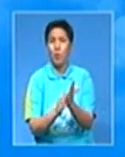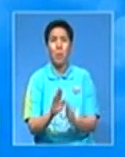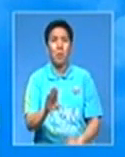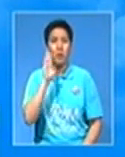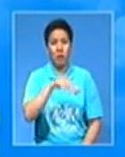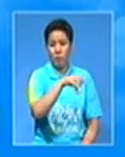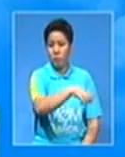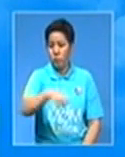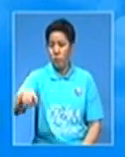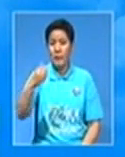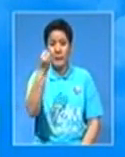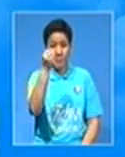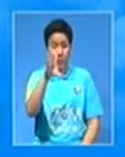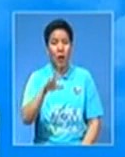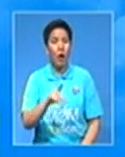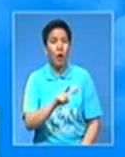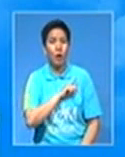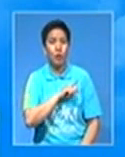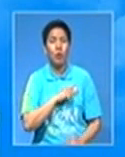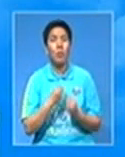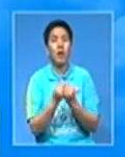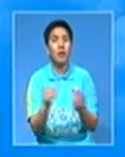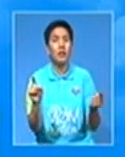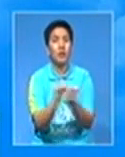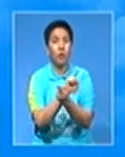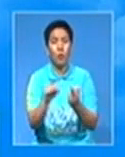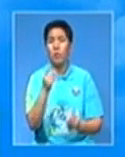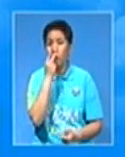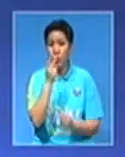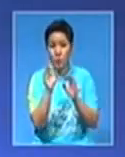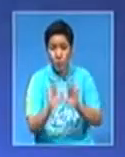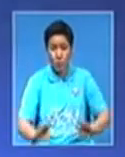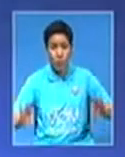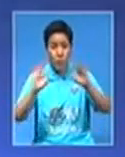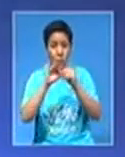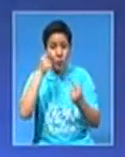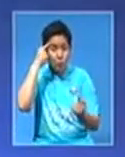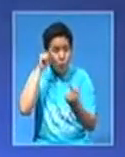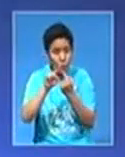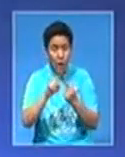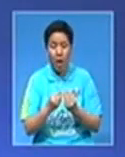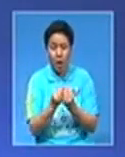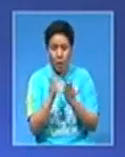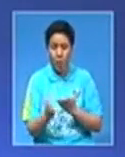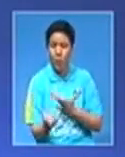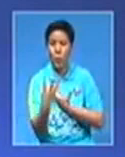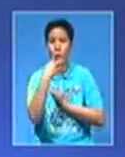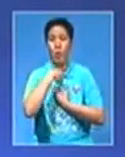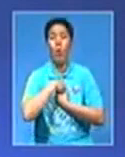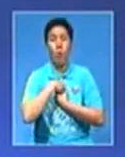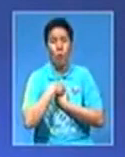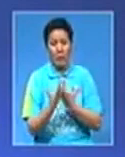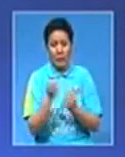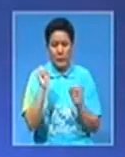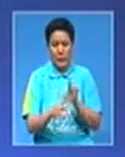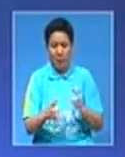การทั้ง15หน่วยงานที่มีความรับผิดชอบต่อสังคมร่วมกันเห็นคุณค่าของการสร้างวินัยการปลูกจิตสำนึกในการจัดการขยะ